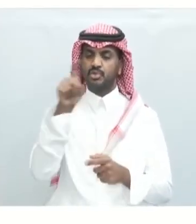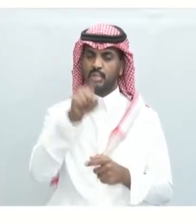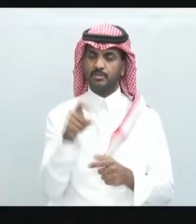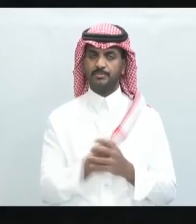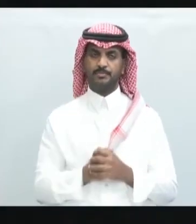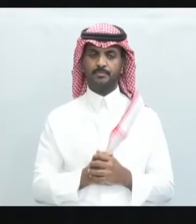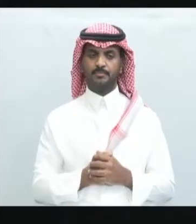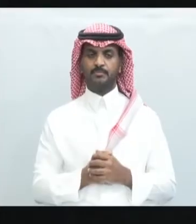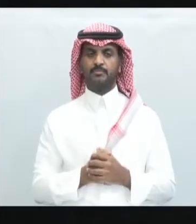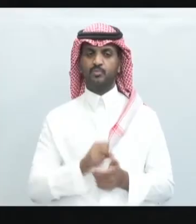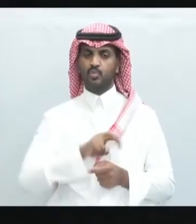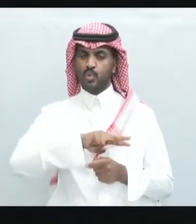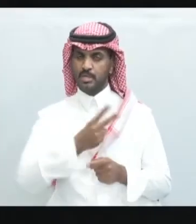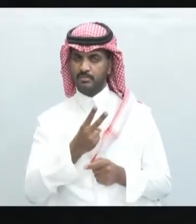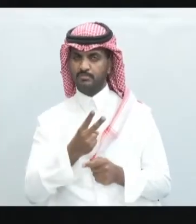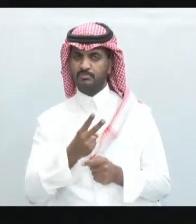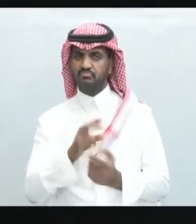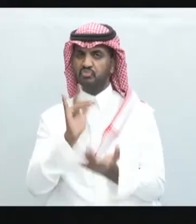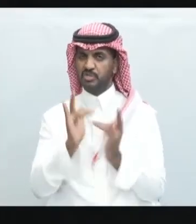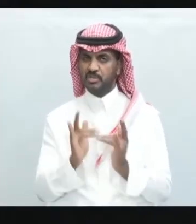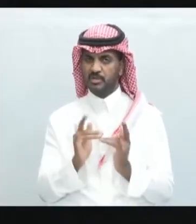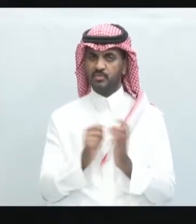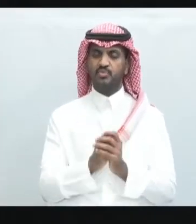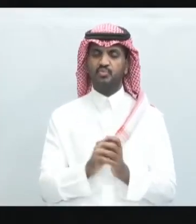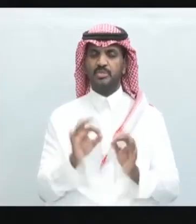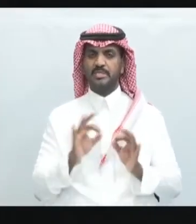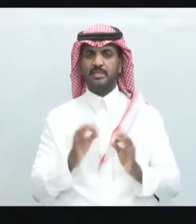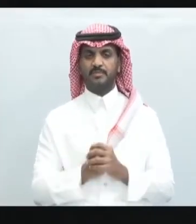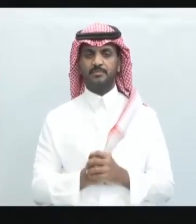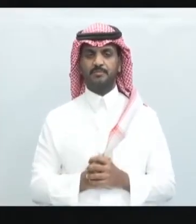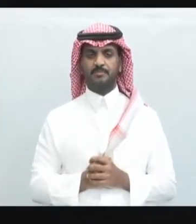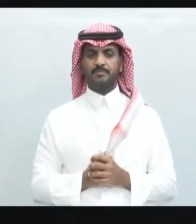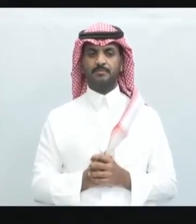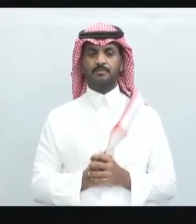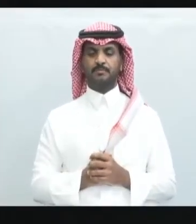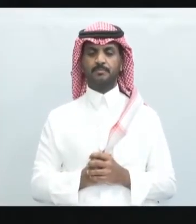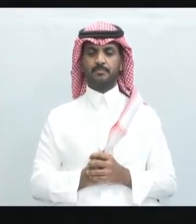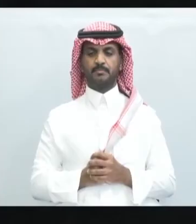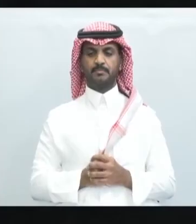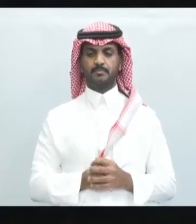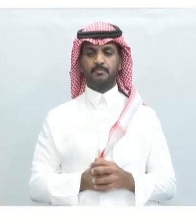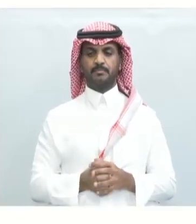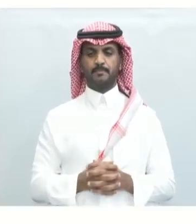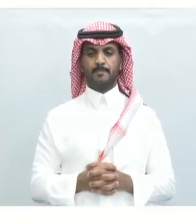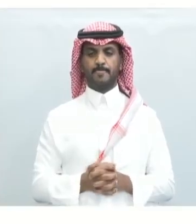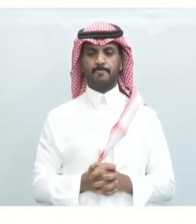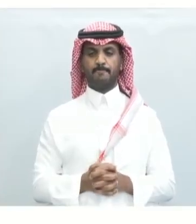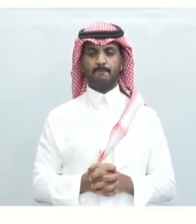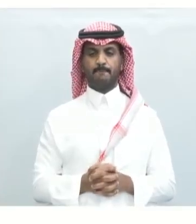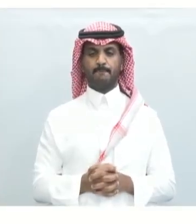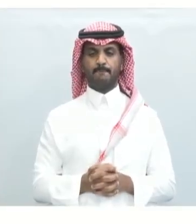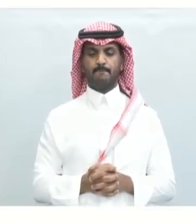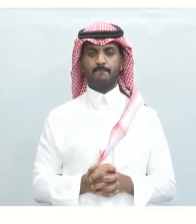فالان نغير من الجلسه ونستعد للاجابه على هذا السؤال بشكل سريع السؤال هو